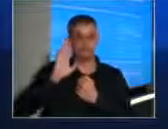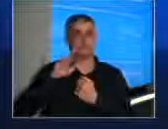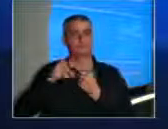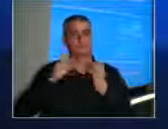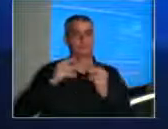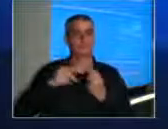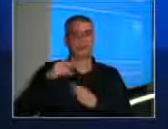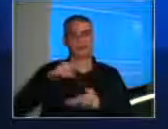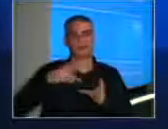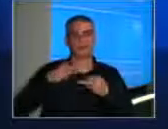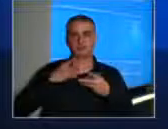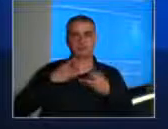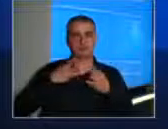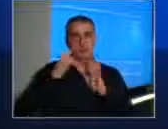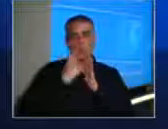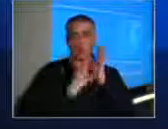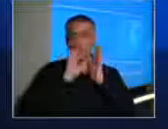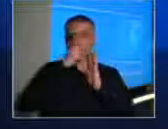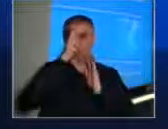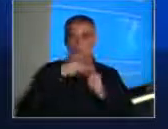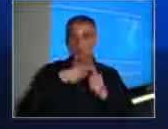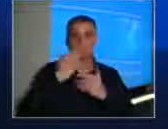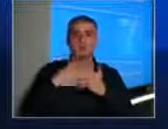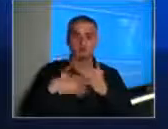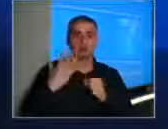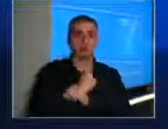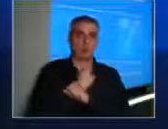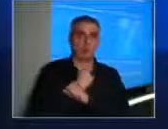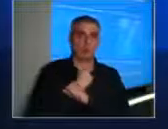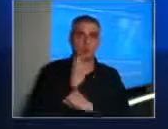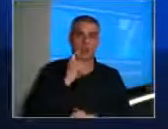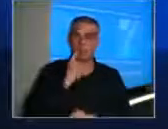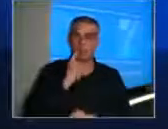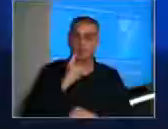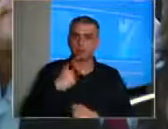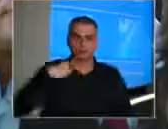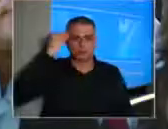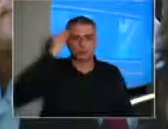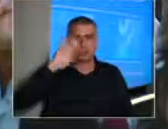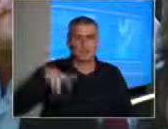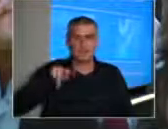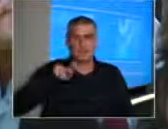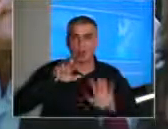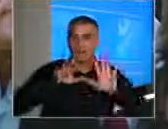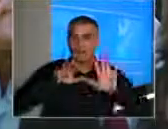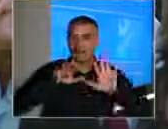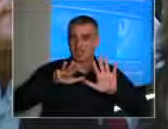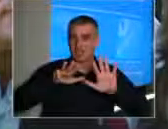דרך פרוצדורה, דרך החוקה. בסוף זה הצליח לו, אבל אני אפילו זוכרת